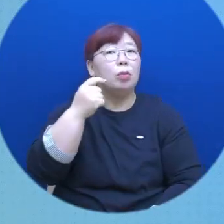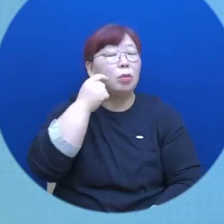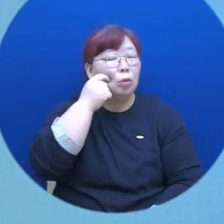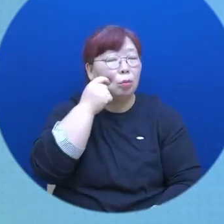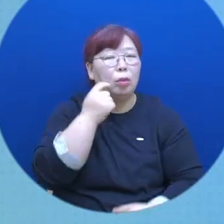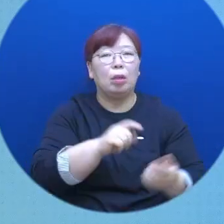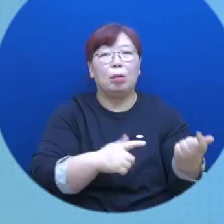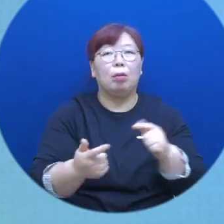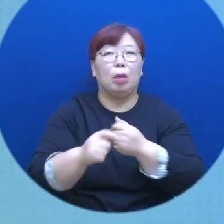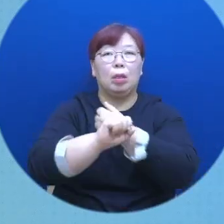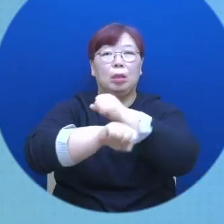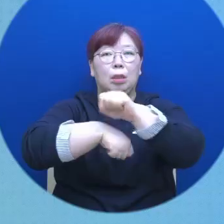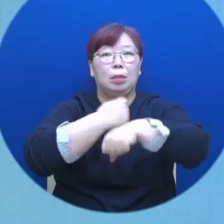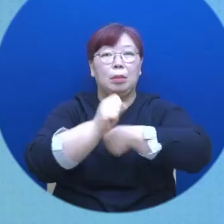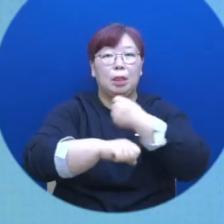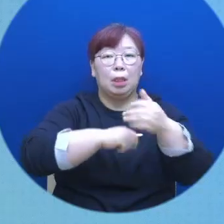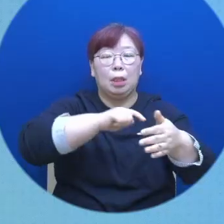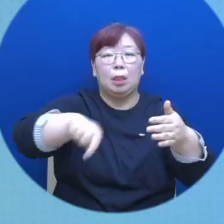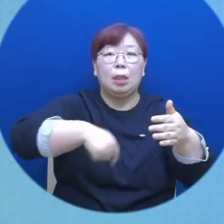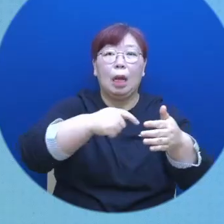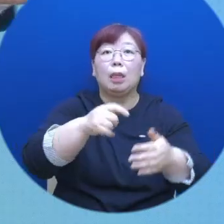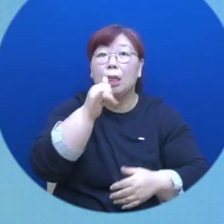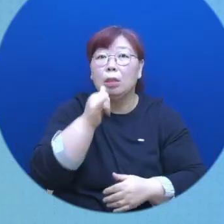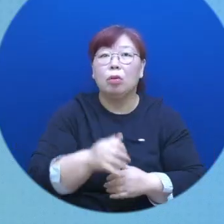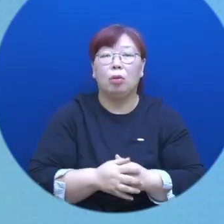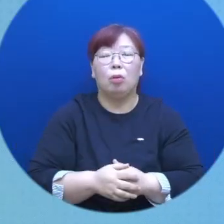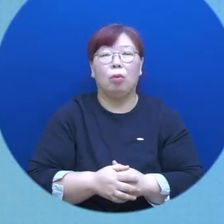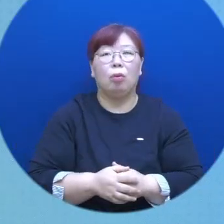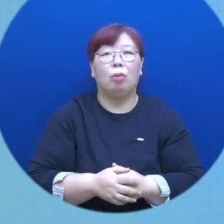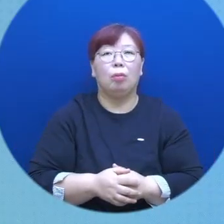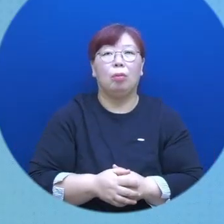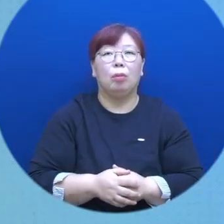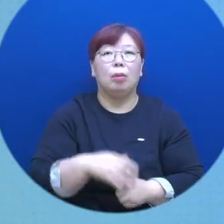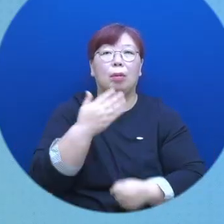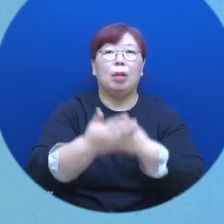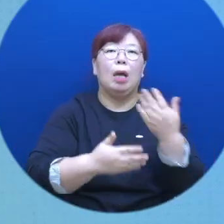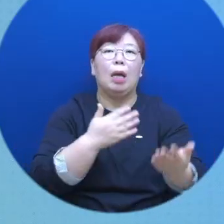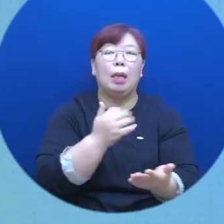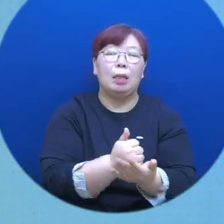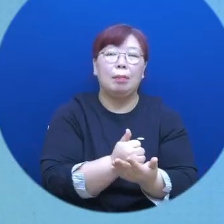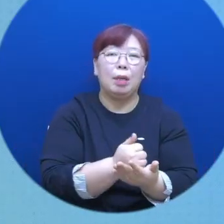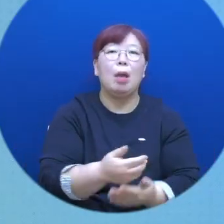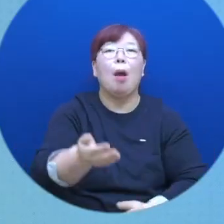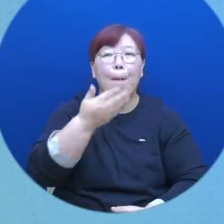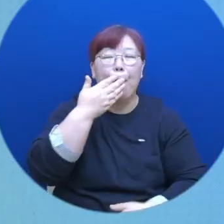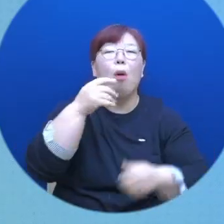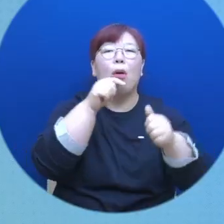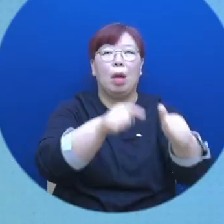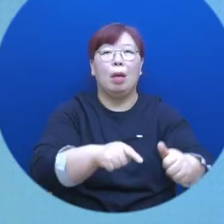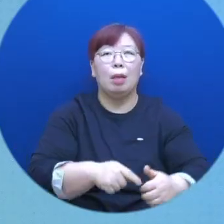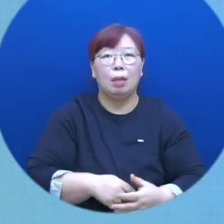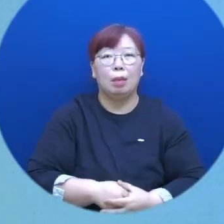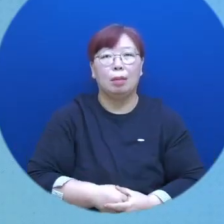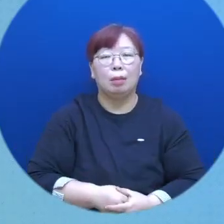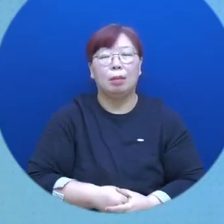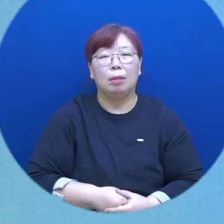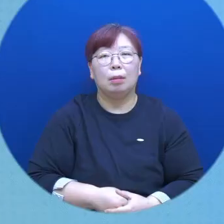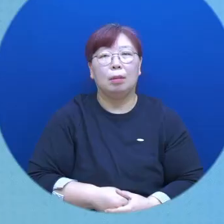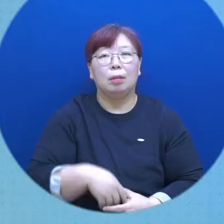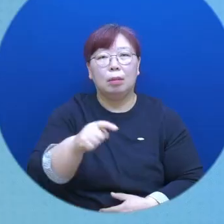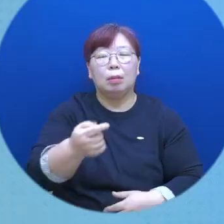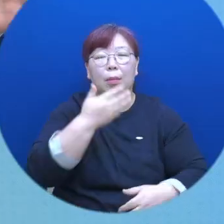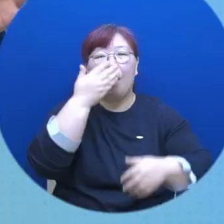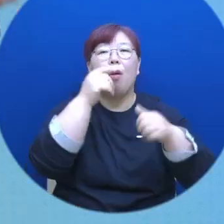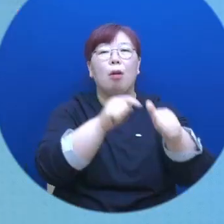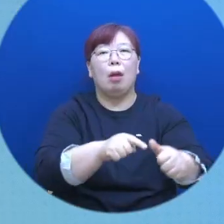여러 짐승들이 그 안에 있어요. 근데 하나님이 뭐라고요? 그거 먹어라 그러잖아요. 그거